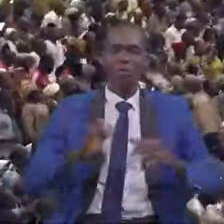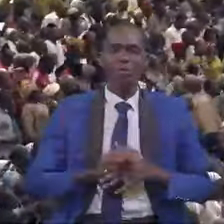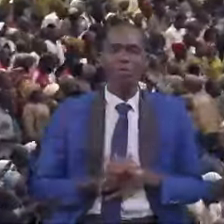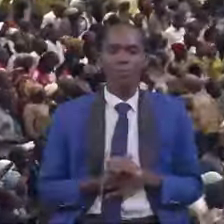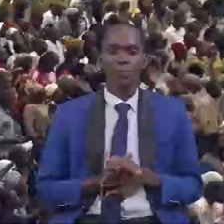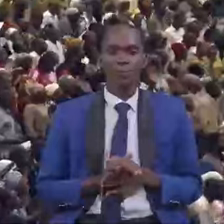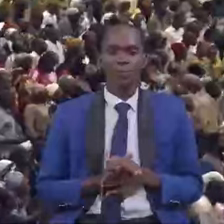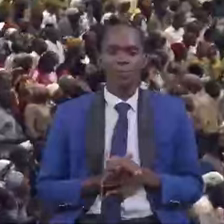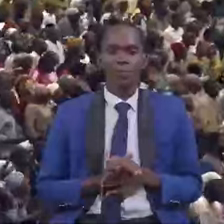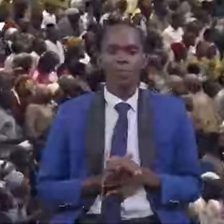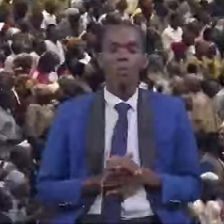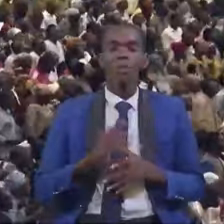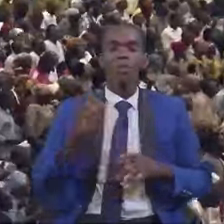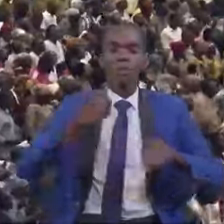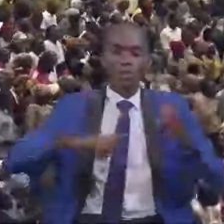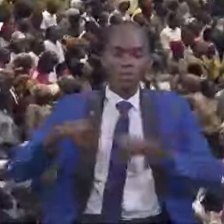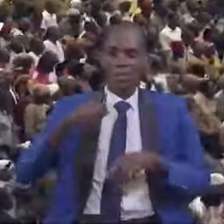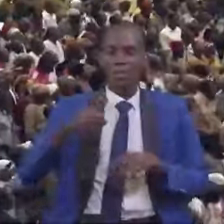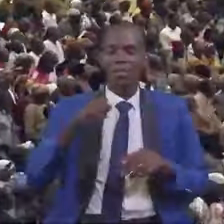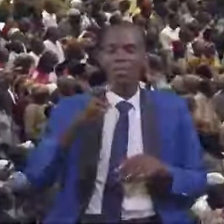Affirmez-le, vous êtes libéré, vous êtes libre.